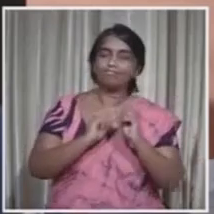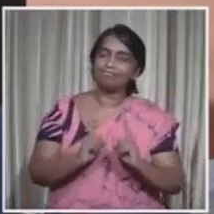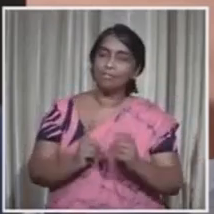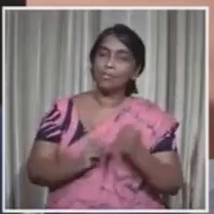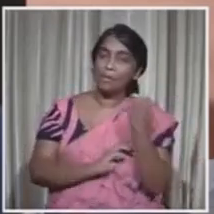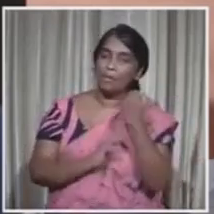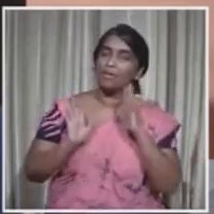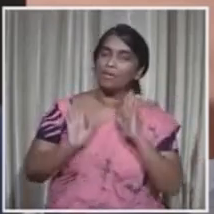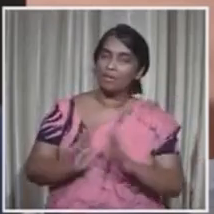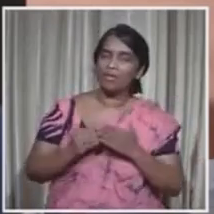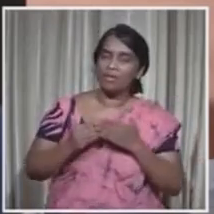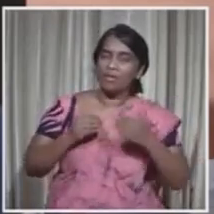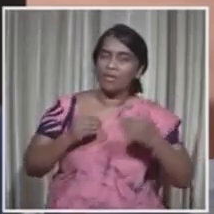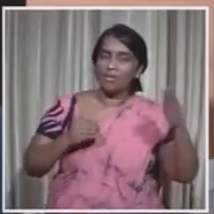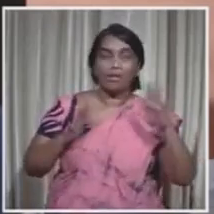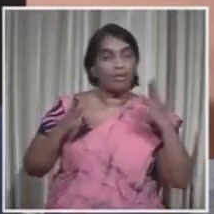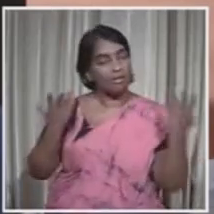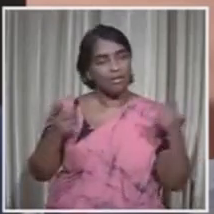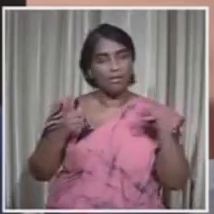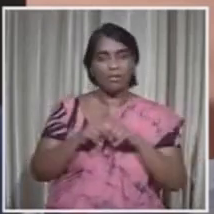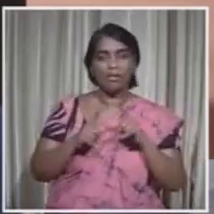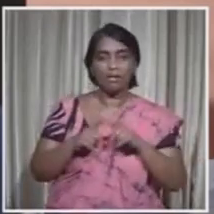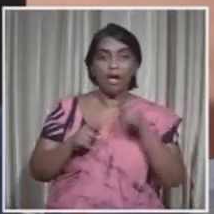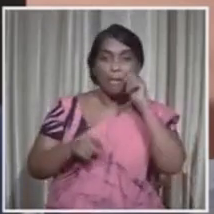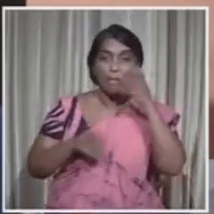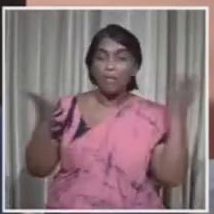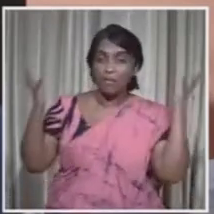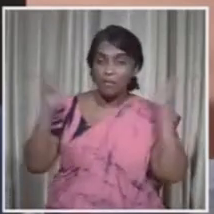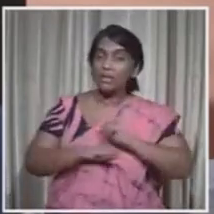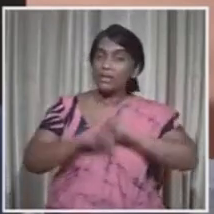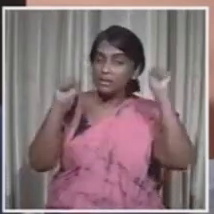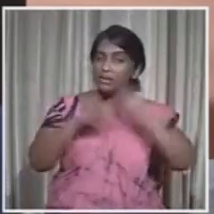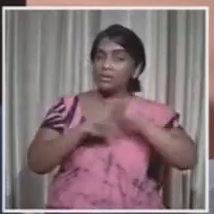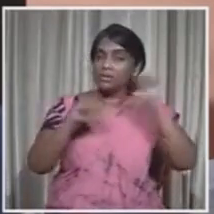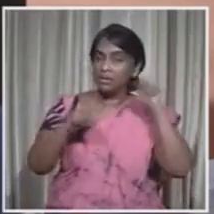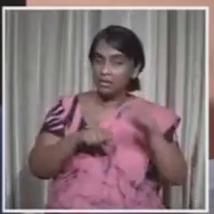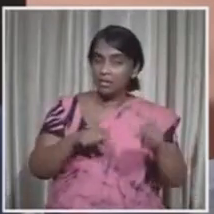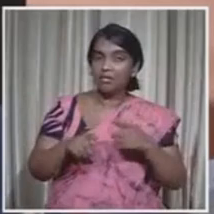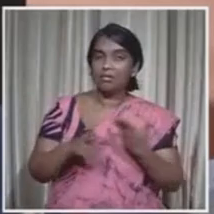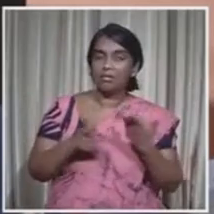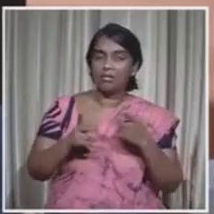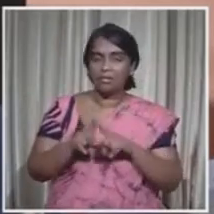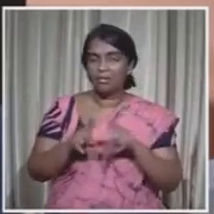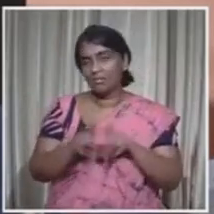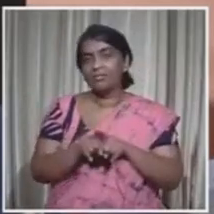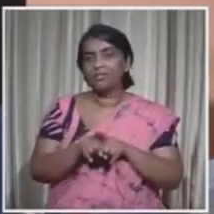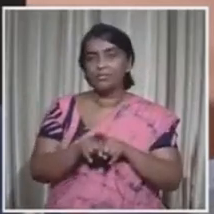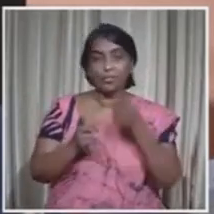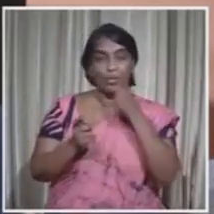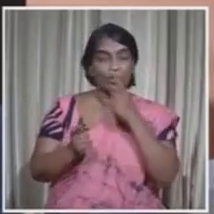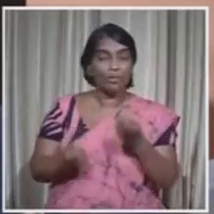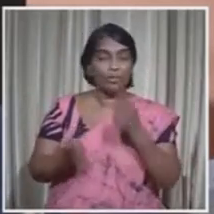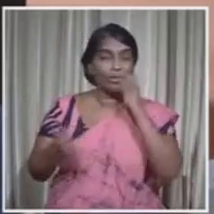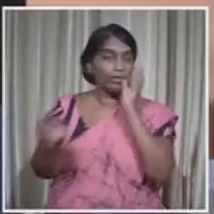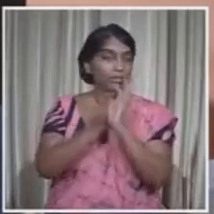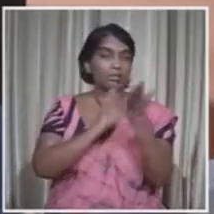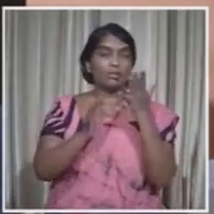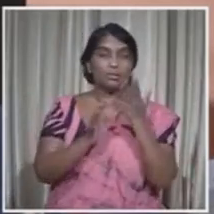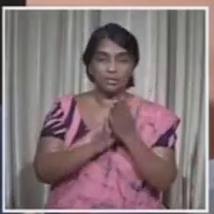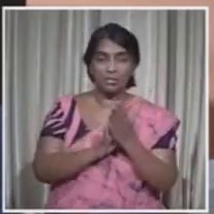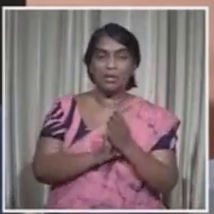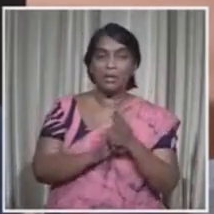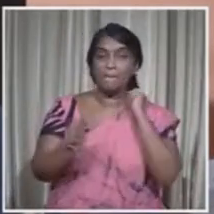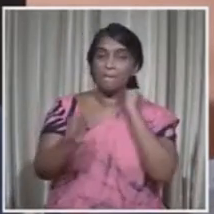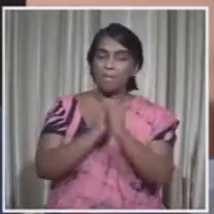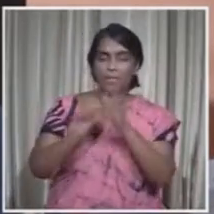ඉන්න. එහෙම නැත්නම් අවශ්‍යලා තියෙන මිනිස්සු පාරට ඇවිල්ලා උද්ඝෝෂණ කරලා මේවා වයලන්ට් වෙලා බඩු ගිනි තියලා කඩ අද එදා හරි බස් එකට